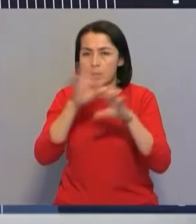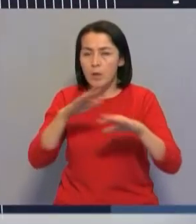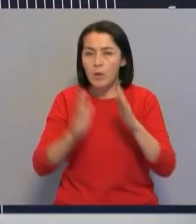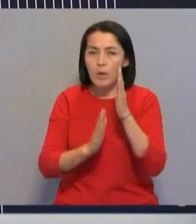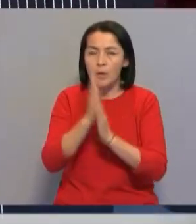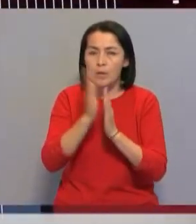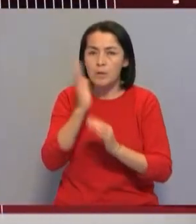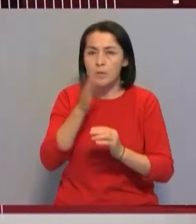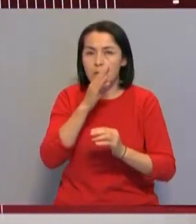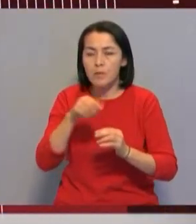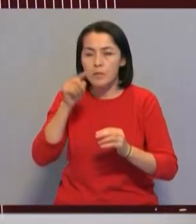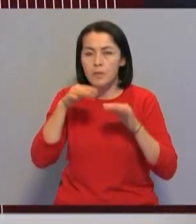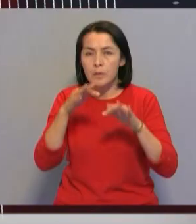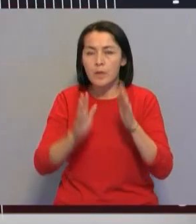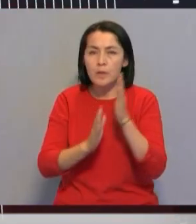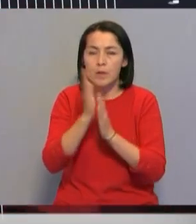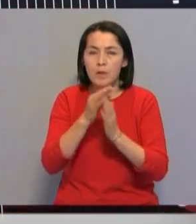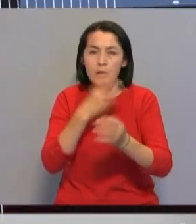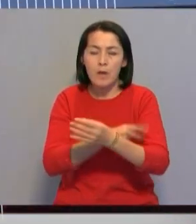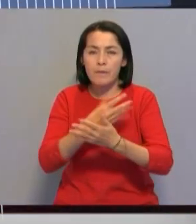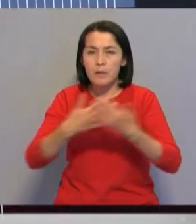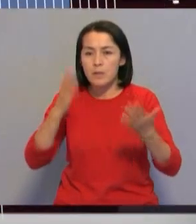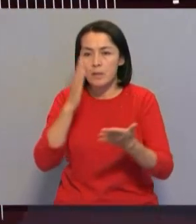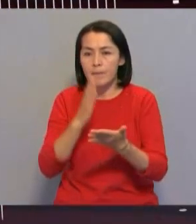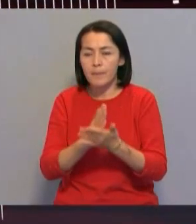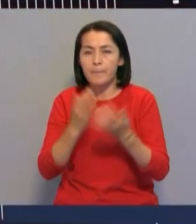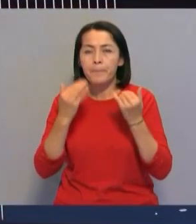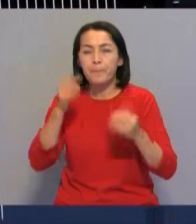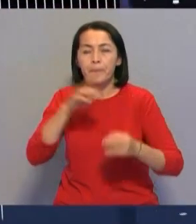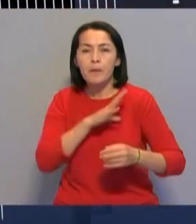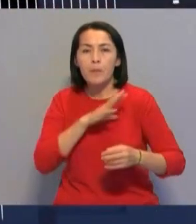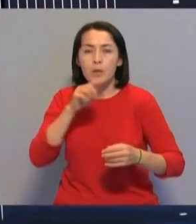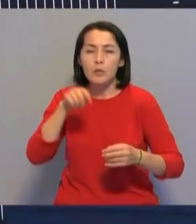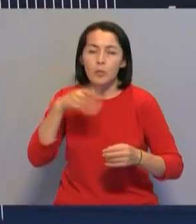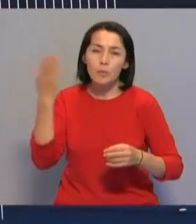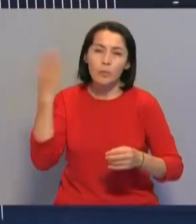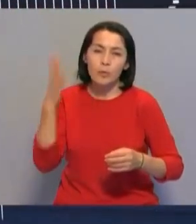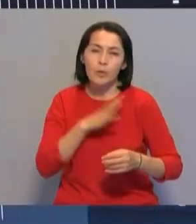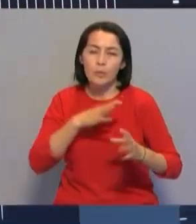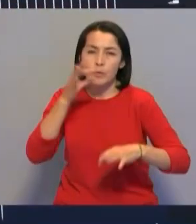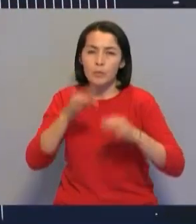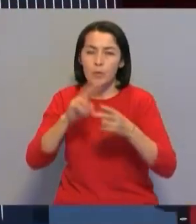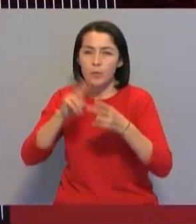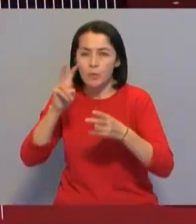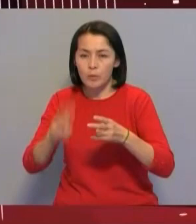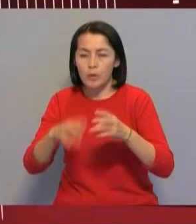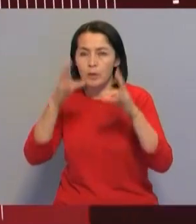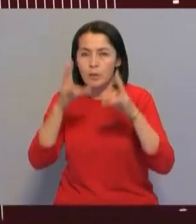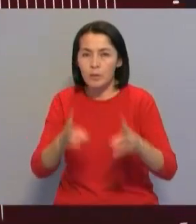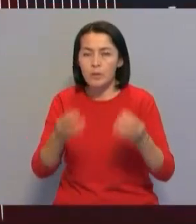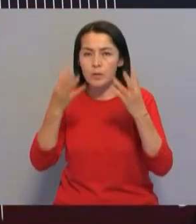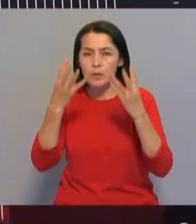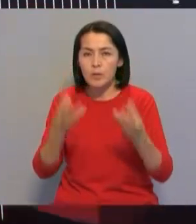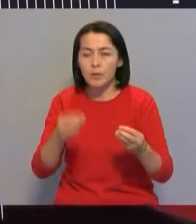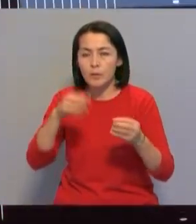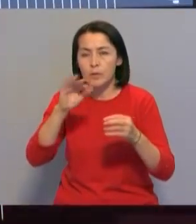выращивание запрещённых к возделыванию растений содержащих наркотические вещества также Выяснилось что он уже был судим за аналогичное нарушения в настоящее